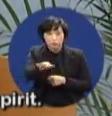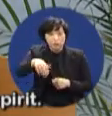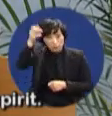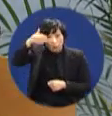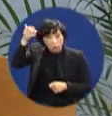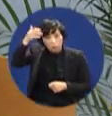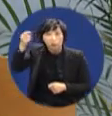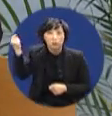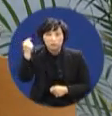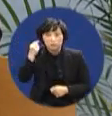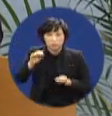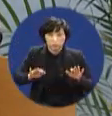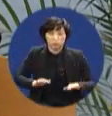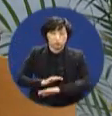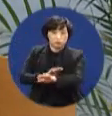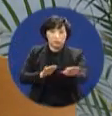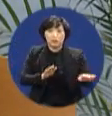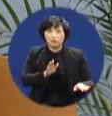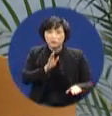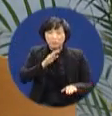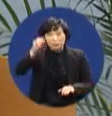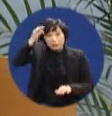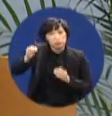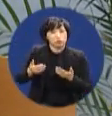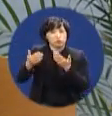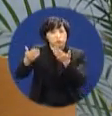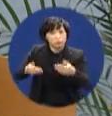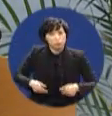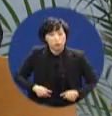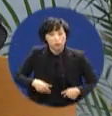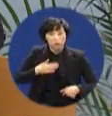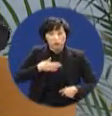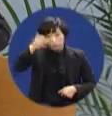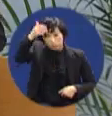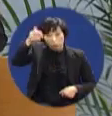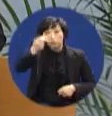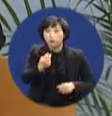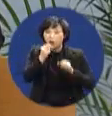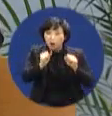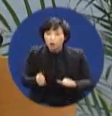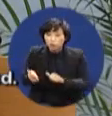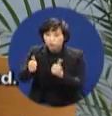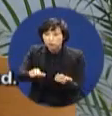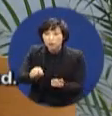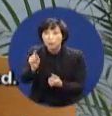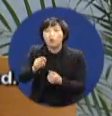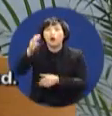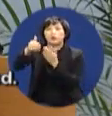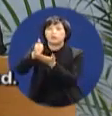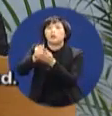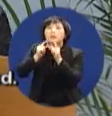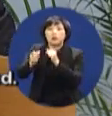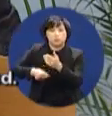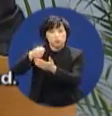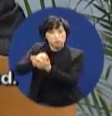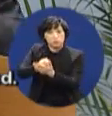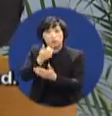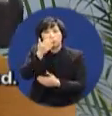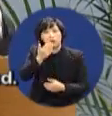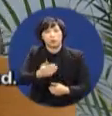때 우리가 참으로 인정해야 된다. 내 영혼이 사느냐 죽느냐가 하나님 말씀에 있다.